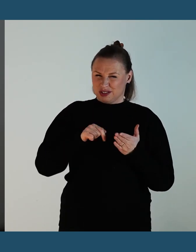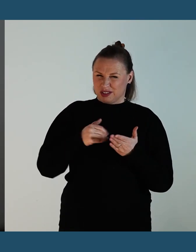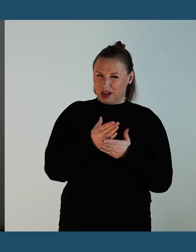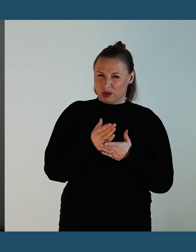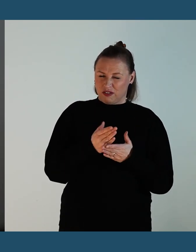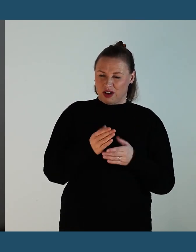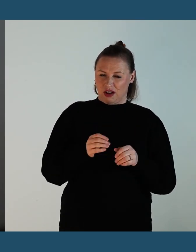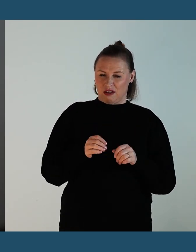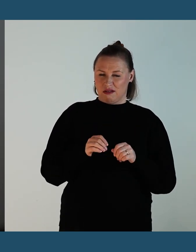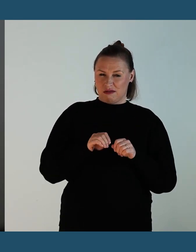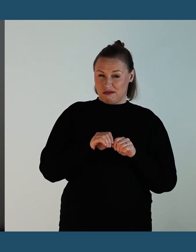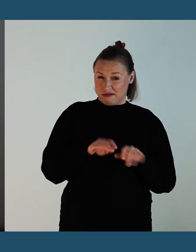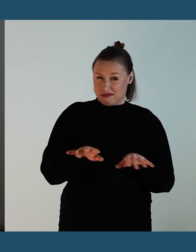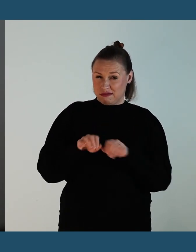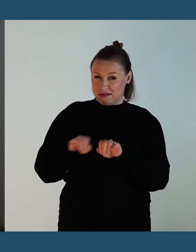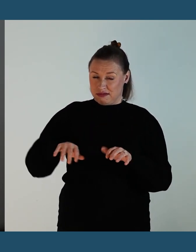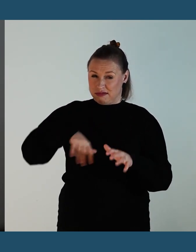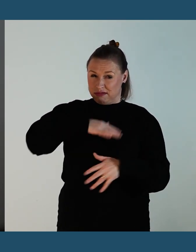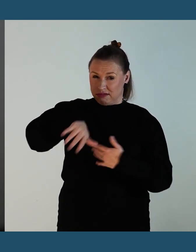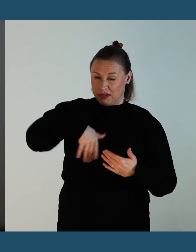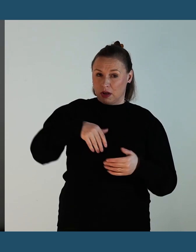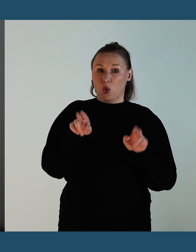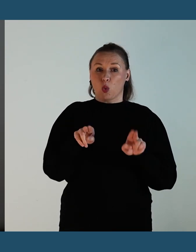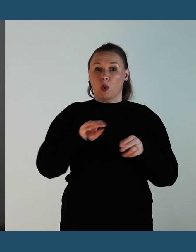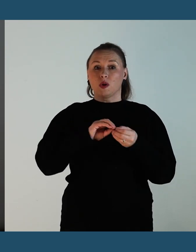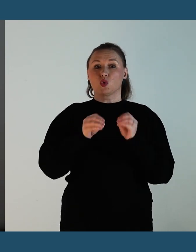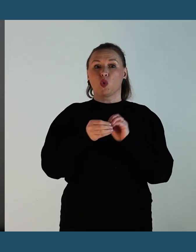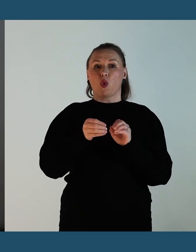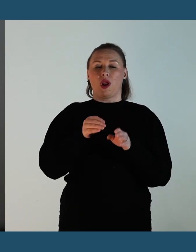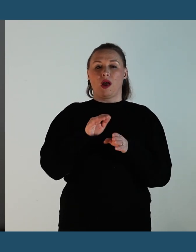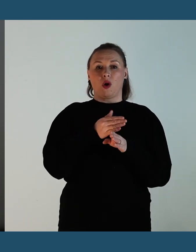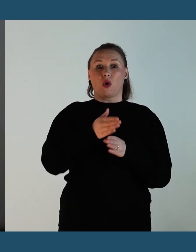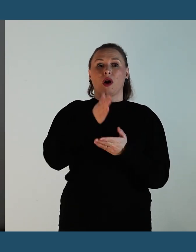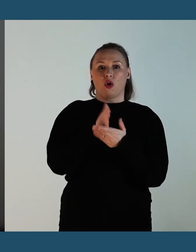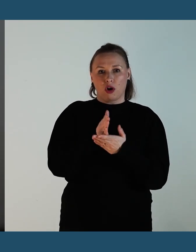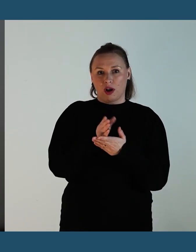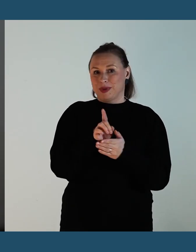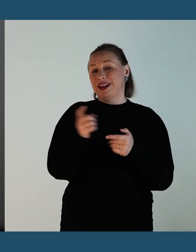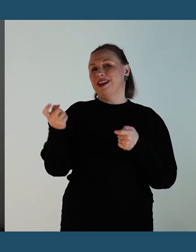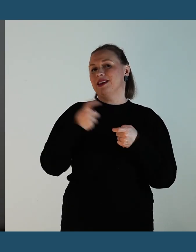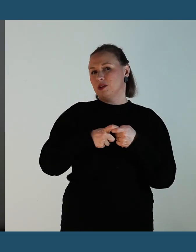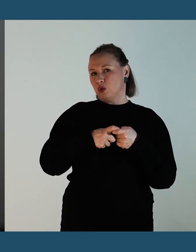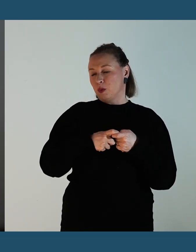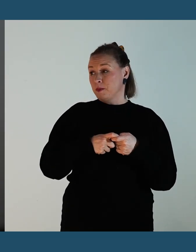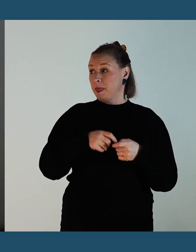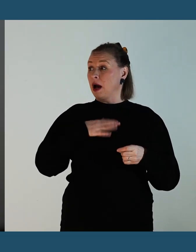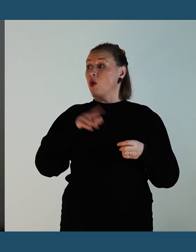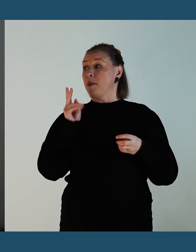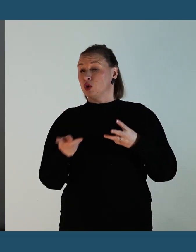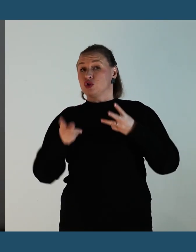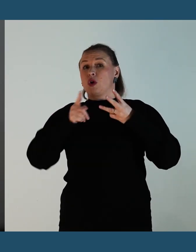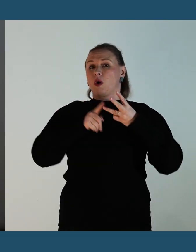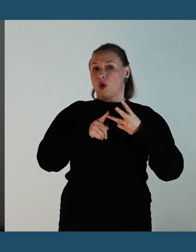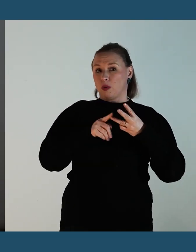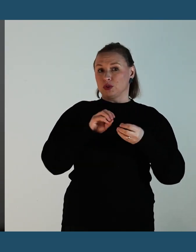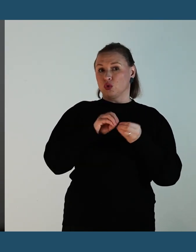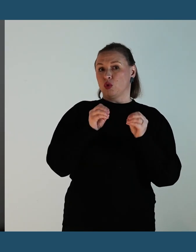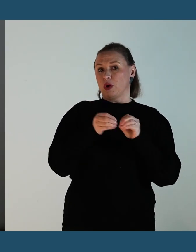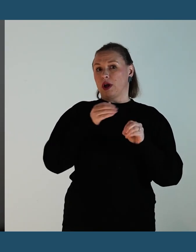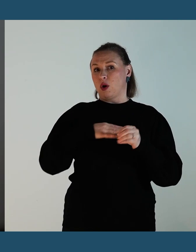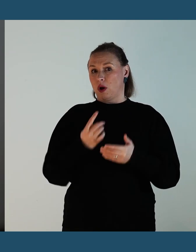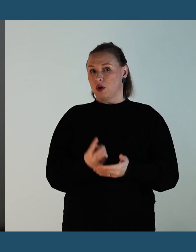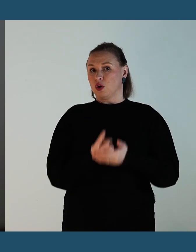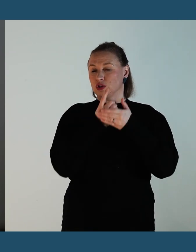missä tässä juridisen sukupuolen korjaamisessa sit loppupeleissä on kyse. Nostan myös sen kolmannen sukupuolen, se on minusta tärkeää. Minusta on myös tosi hyvä tämä SETAN,